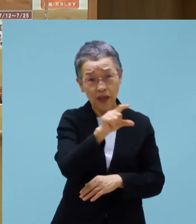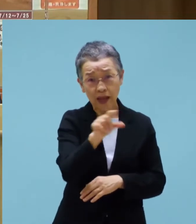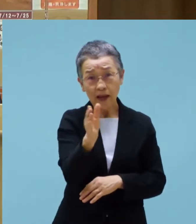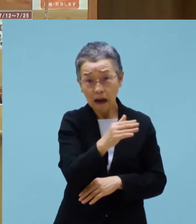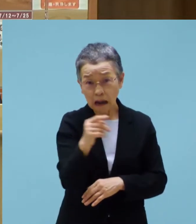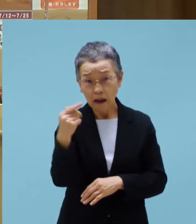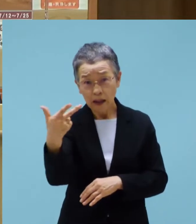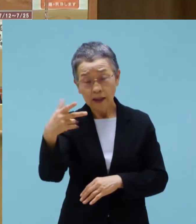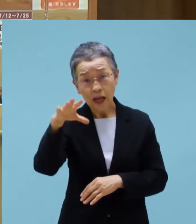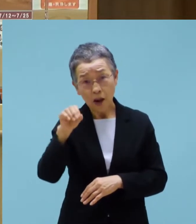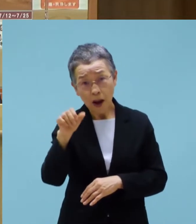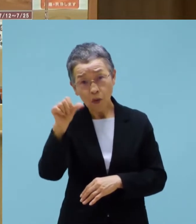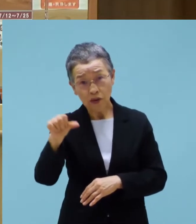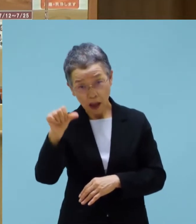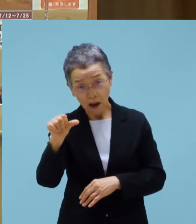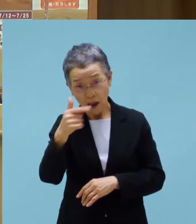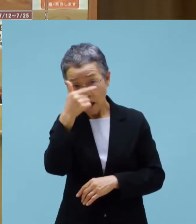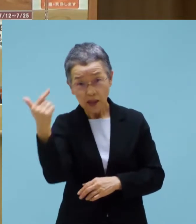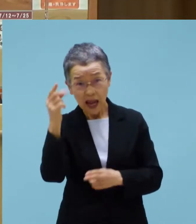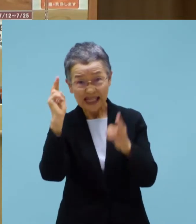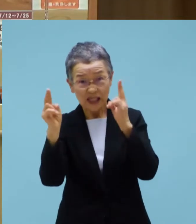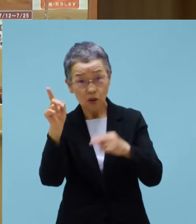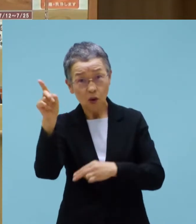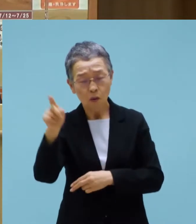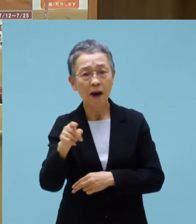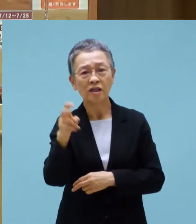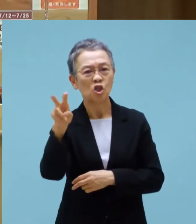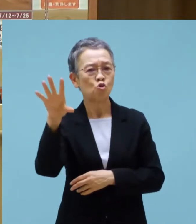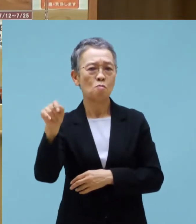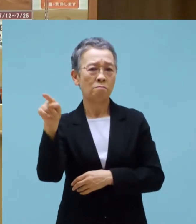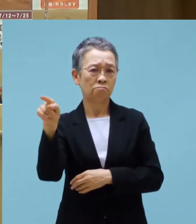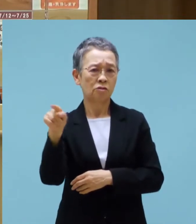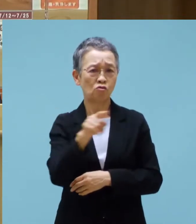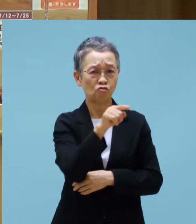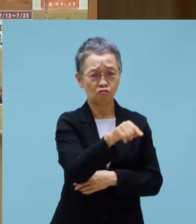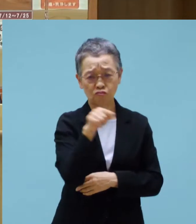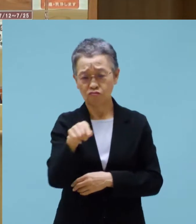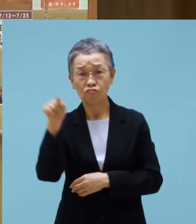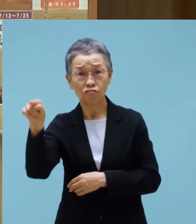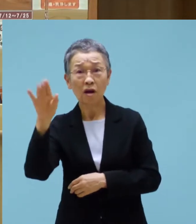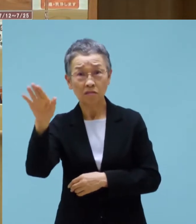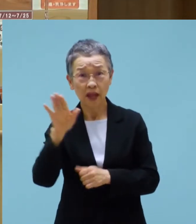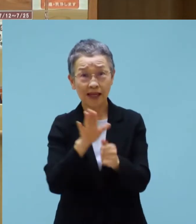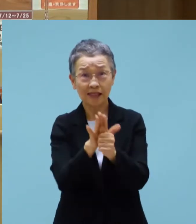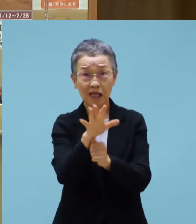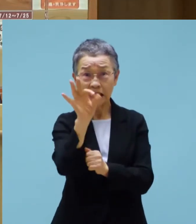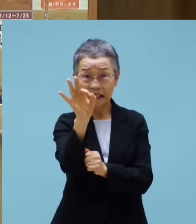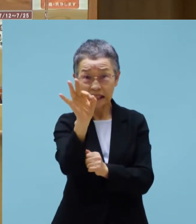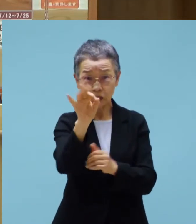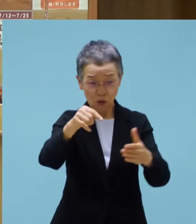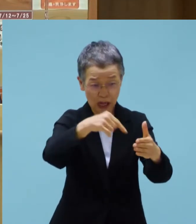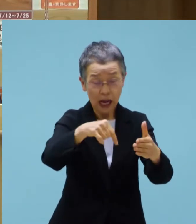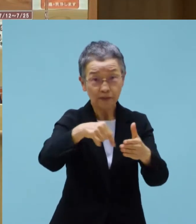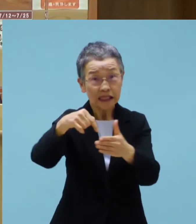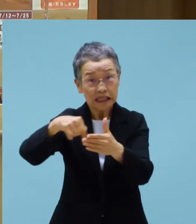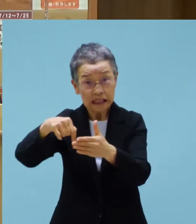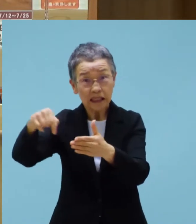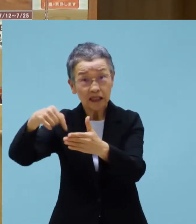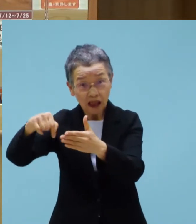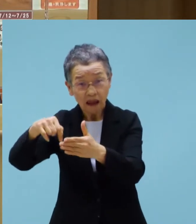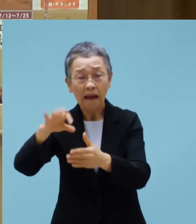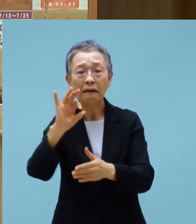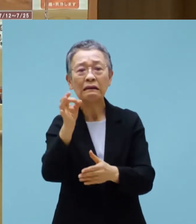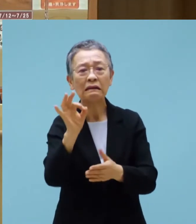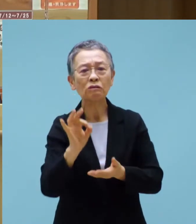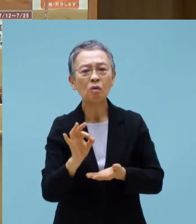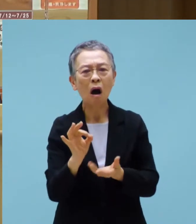大企業は20万ってことで、まあ、そういう支援金の中身で金額は変わらないけども